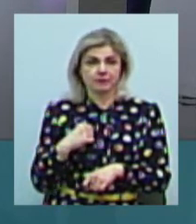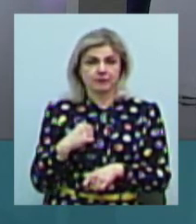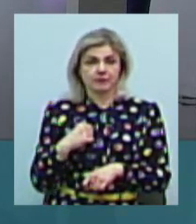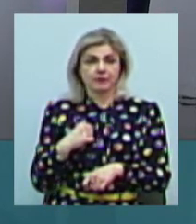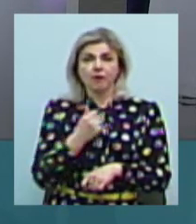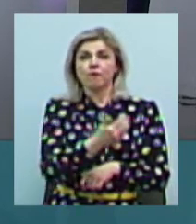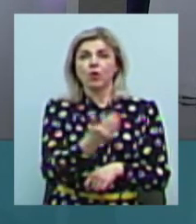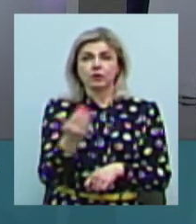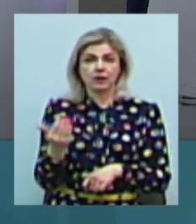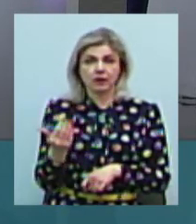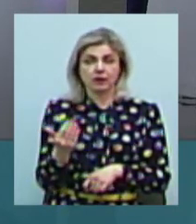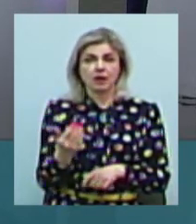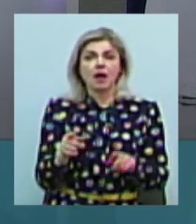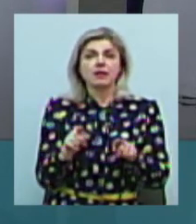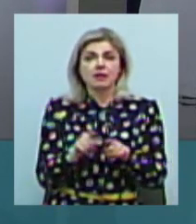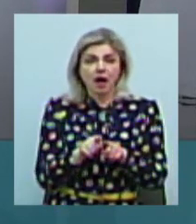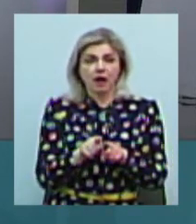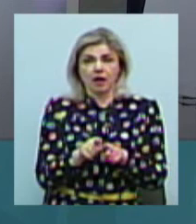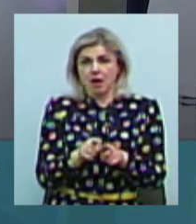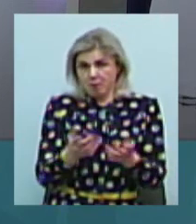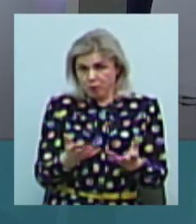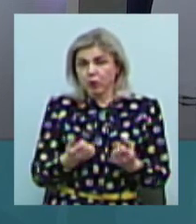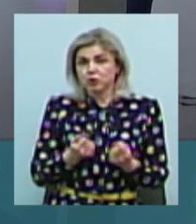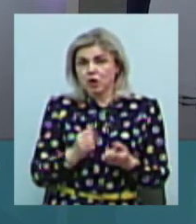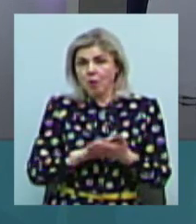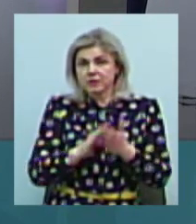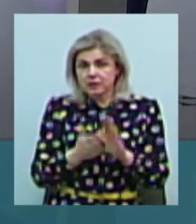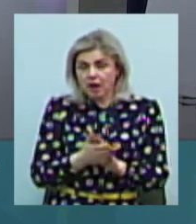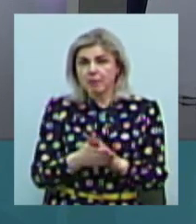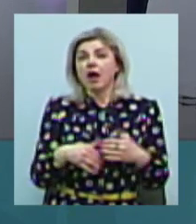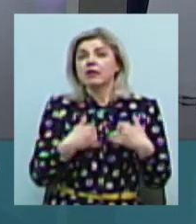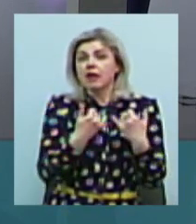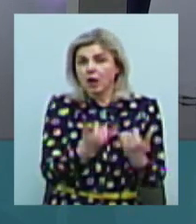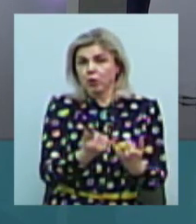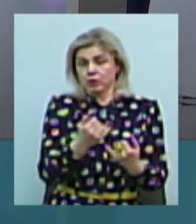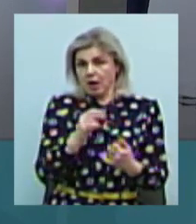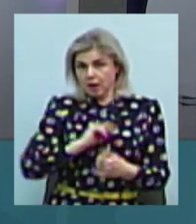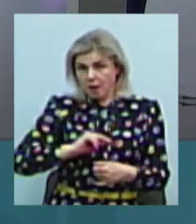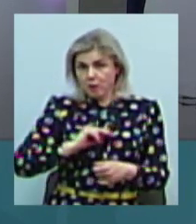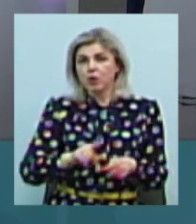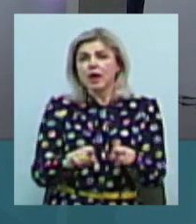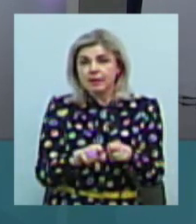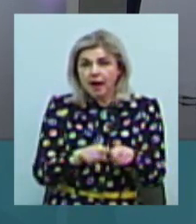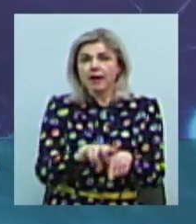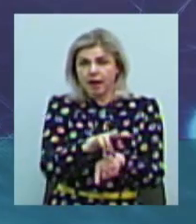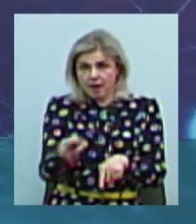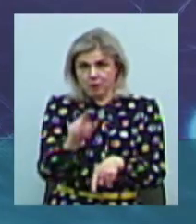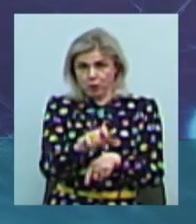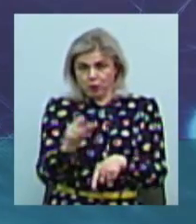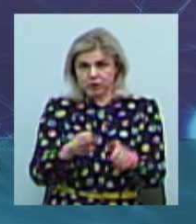самі вони з таких вийшли обставин, дають роботу таким самим переселенцям. І це вже ми говоримо